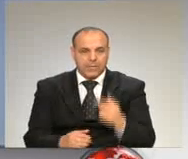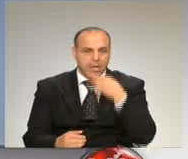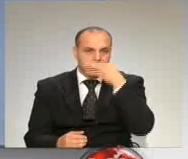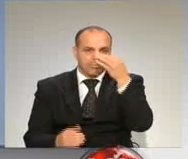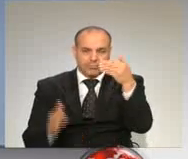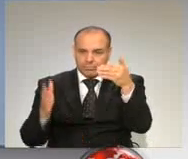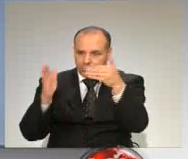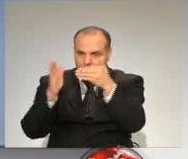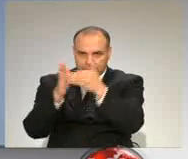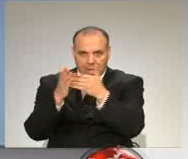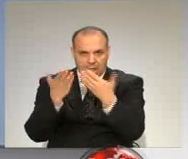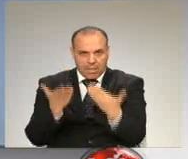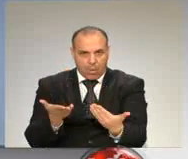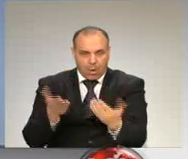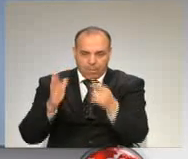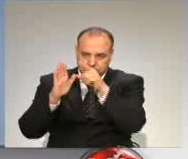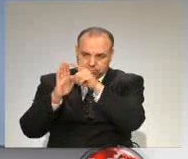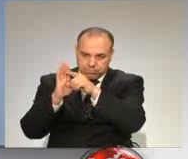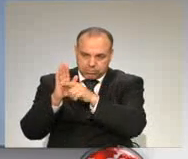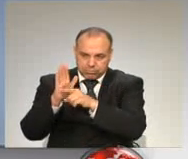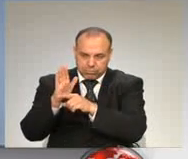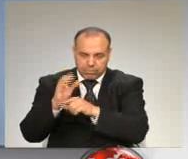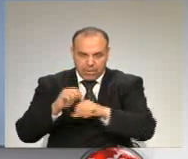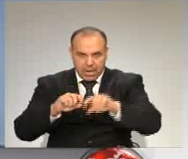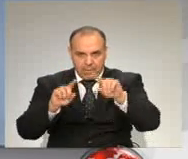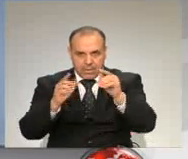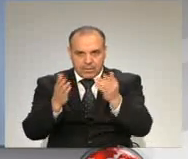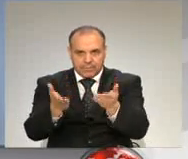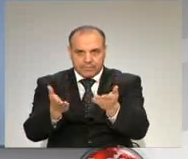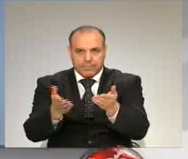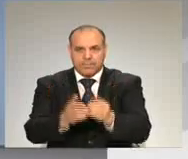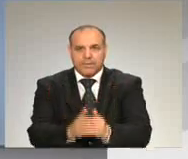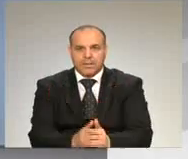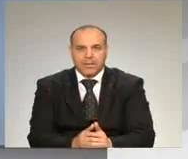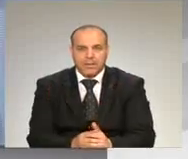أذكركم المشاهدين الآن بأبرز ما ورد في نشرتنا من عناوين.